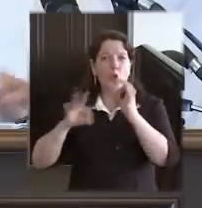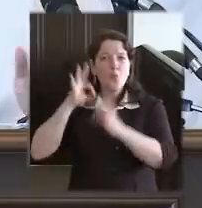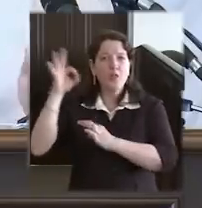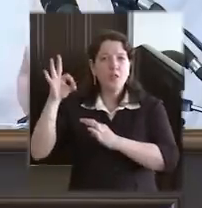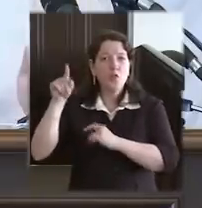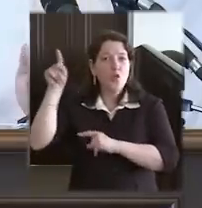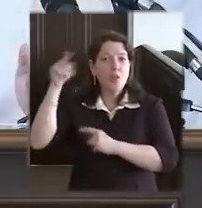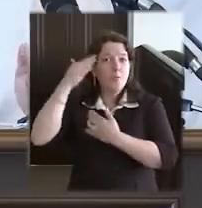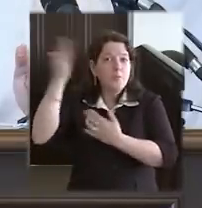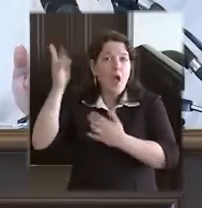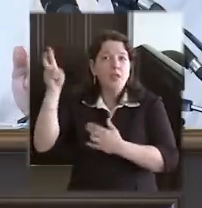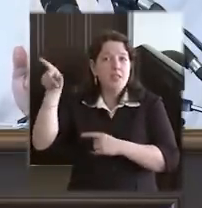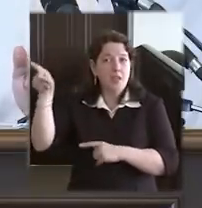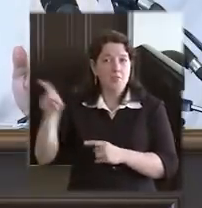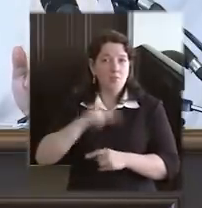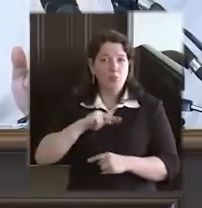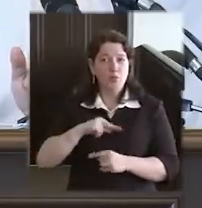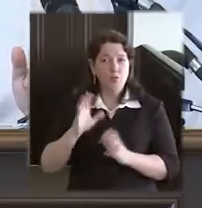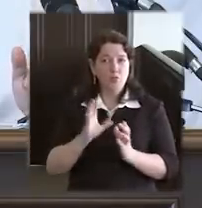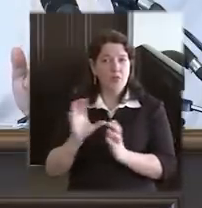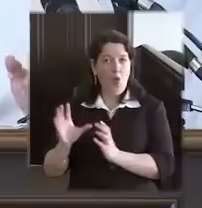и не знали бы, какие там законы.